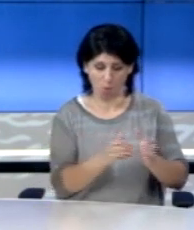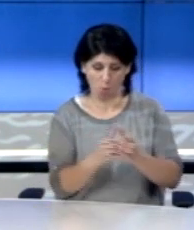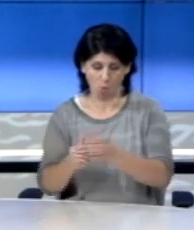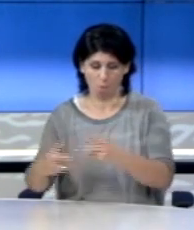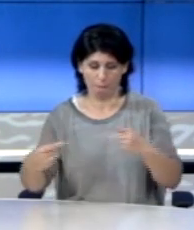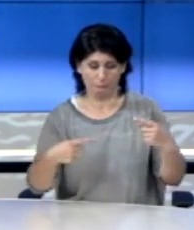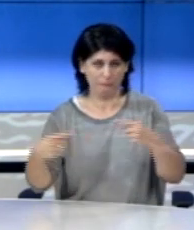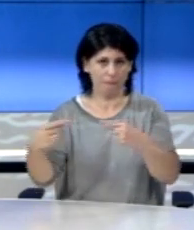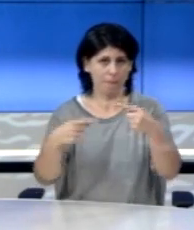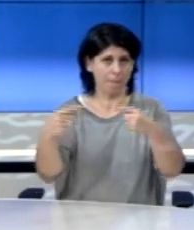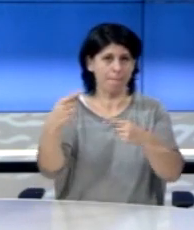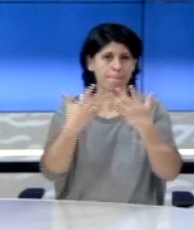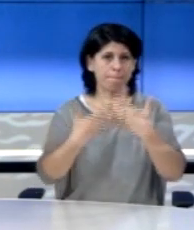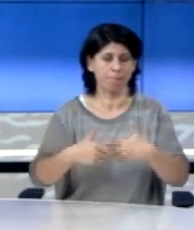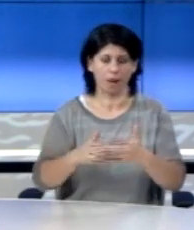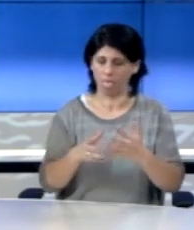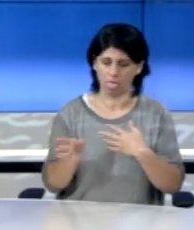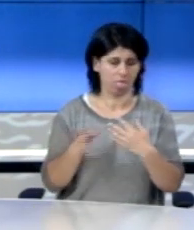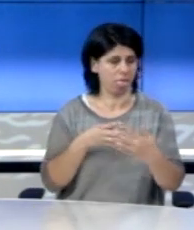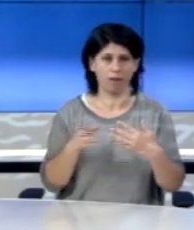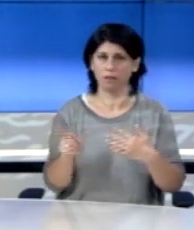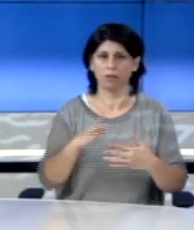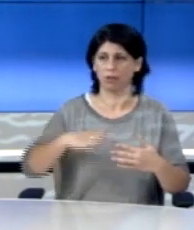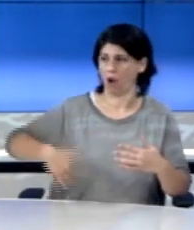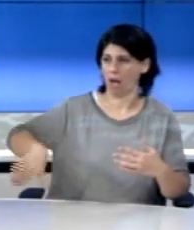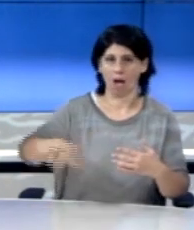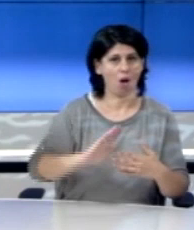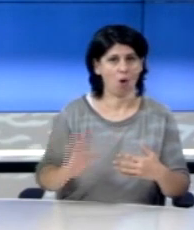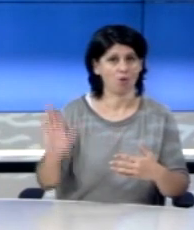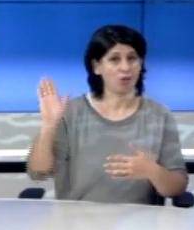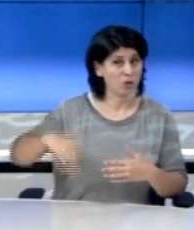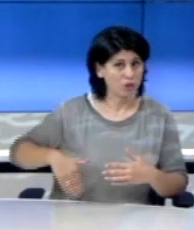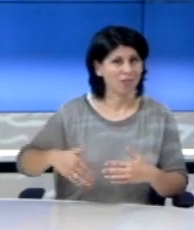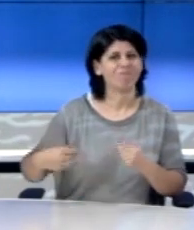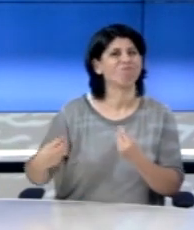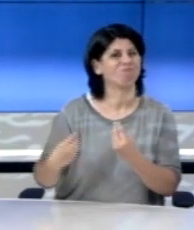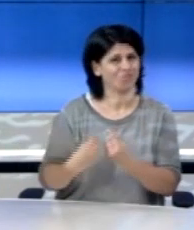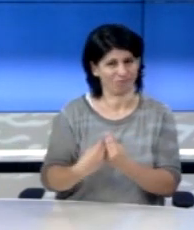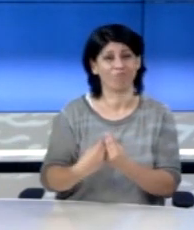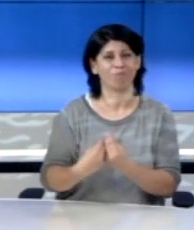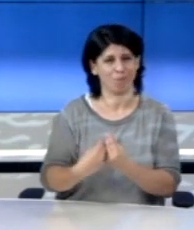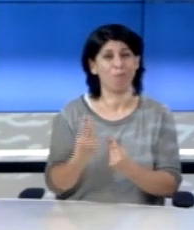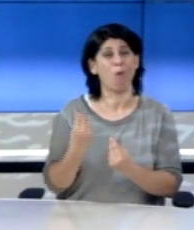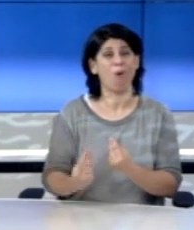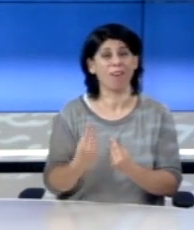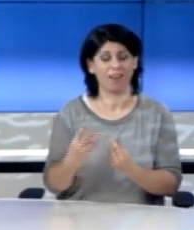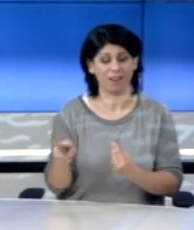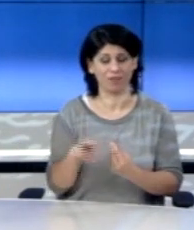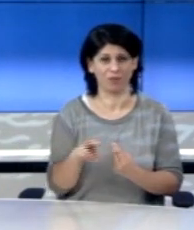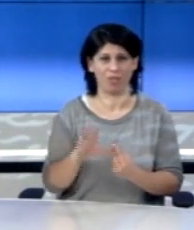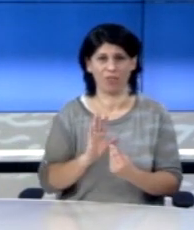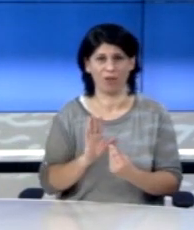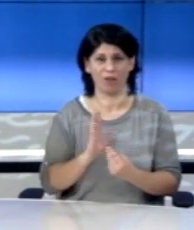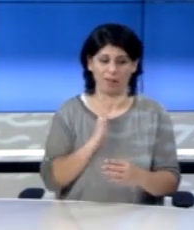αντιπαράθεση που λειτουργεί από προσανατολιστικά για το λαό και τελικά βολεύει πολύ καλά και τους δύο. Για